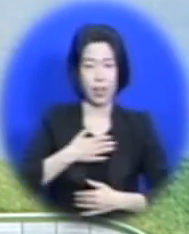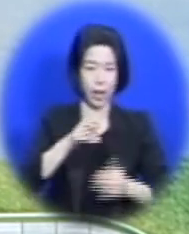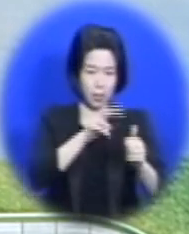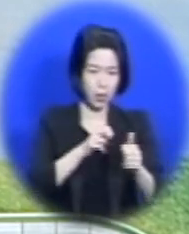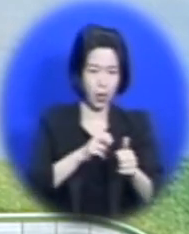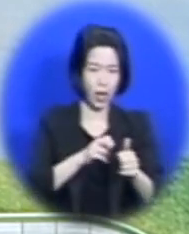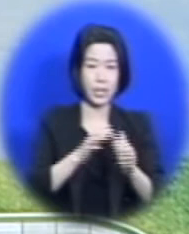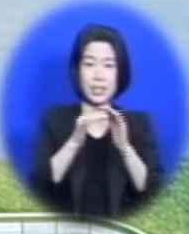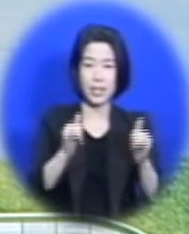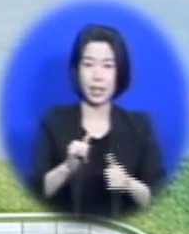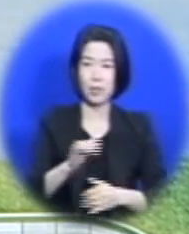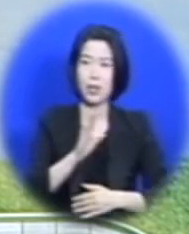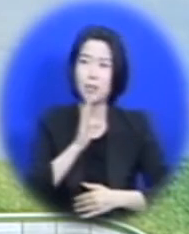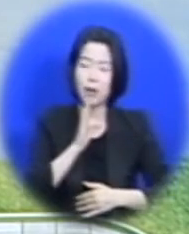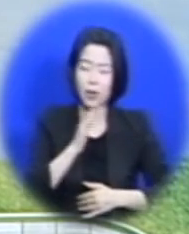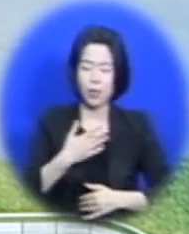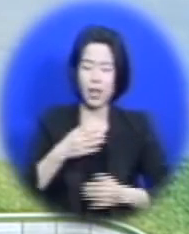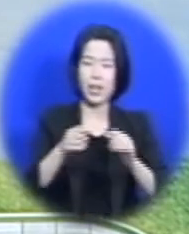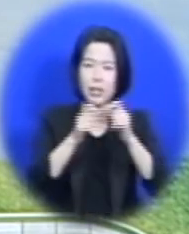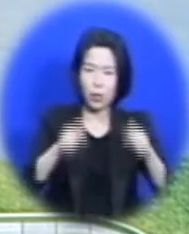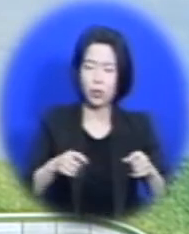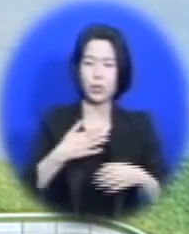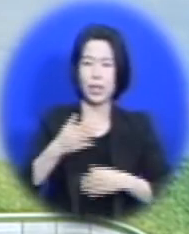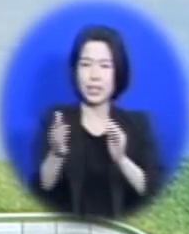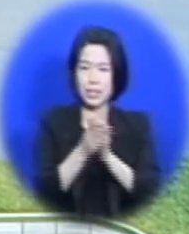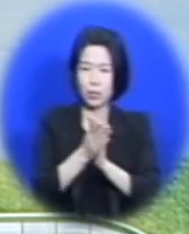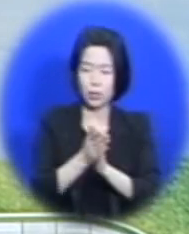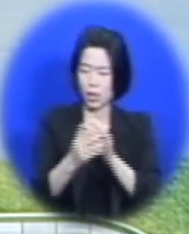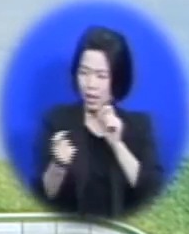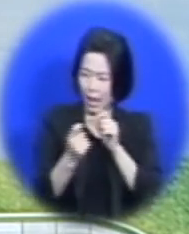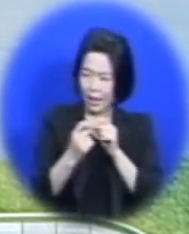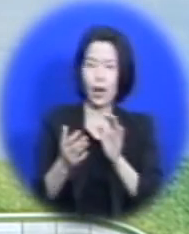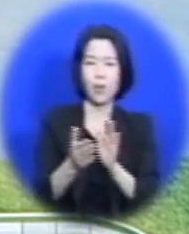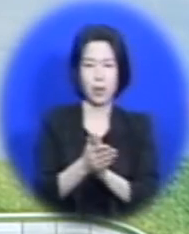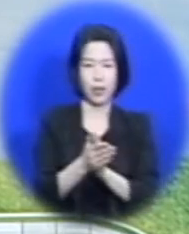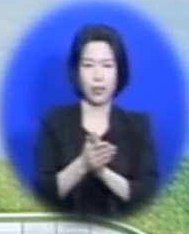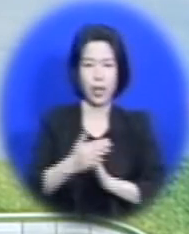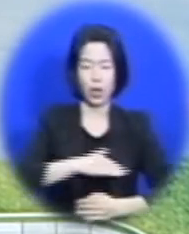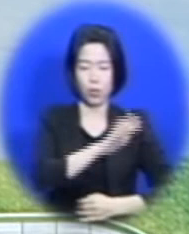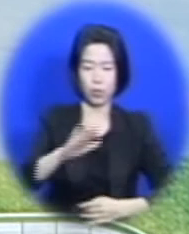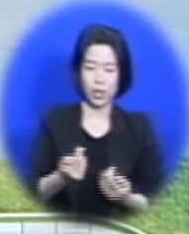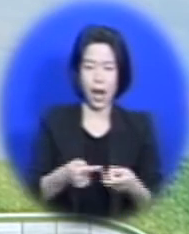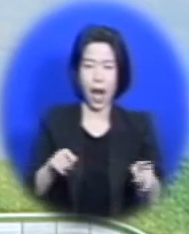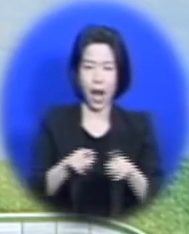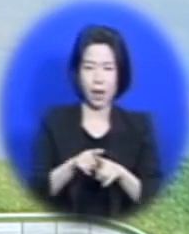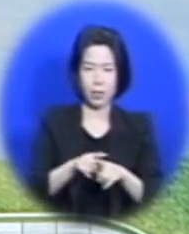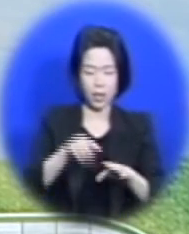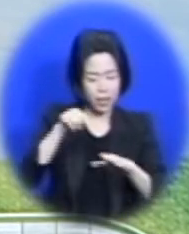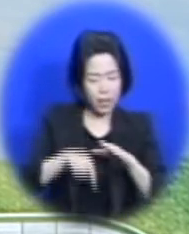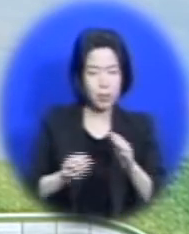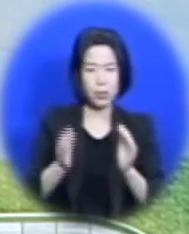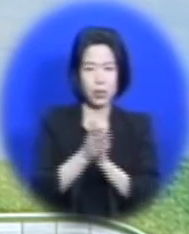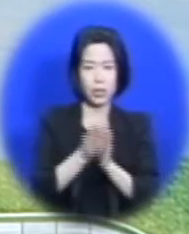미워하는 자가 바로 내 동료, 내 친구, 내 가까운 벗이라니. 우리는 함께 두터운 우정을